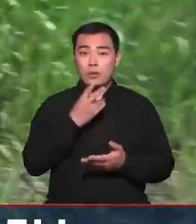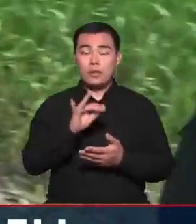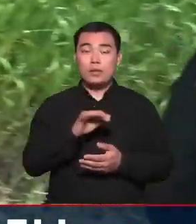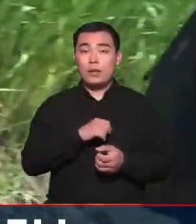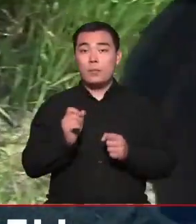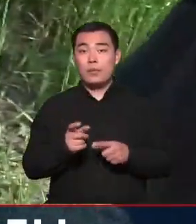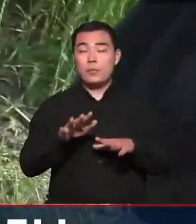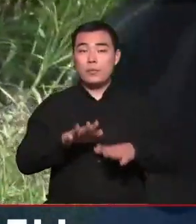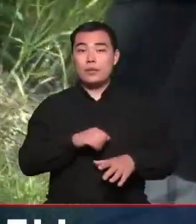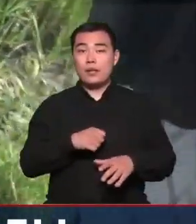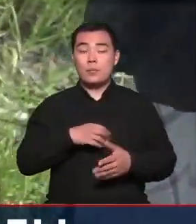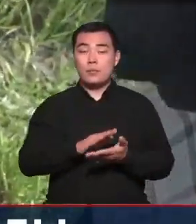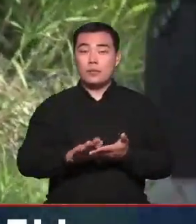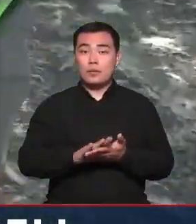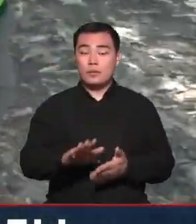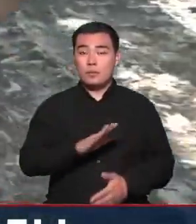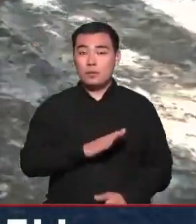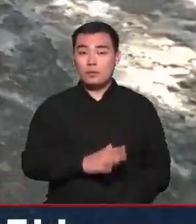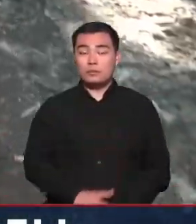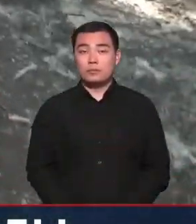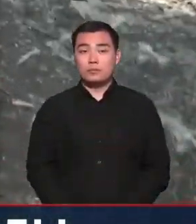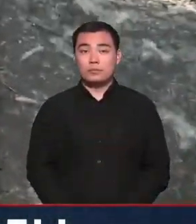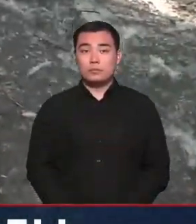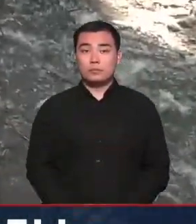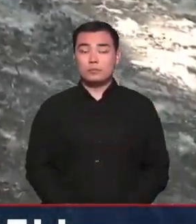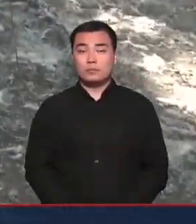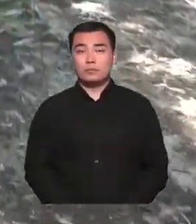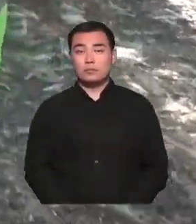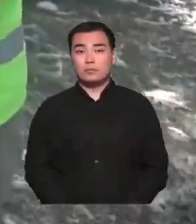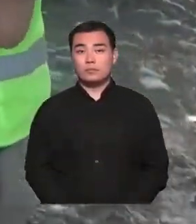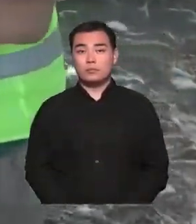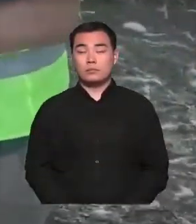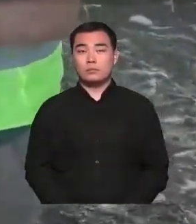қоқыс орындары жойылды. Аслан Иса, Любов Аплачкина, Жібек Жолла, Қостанай.